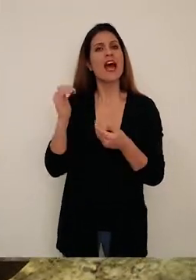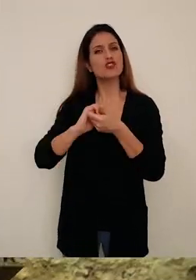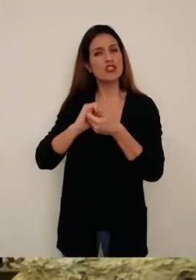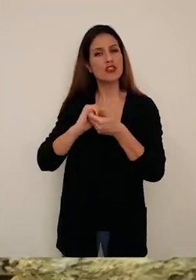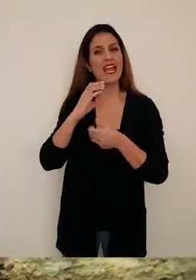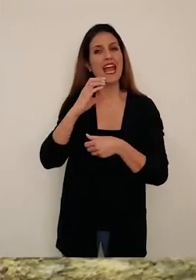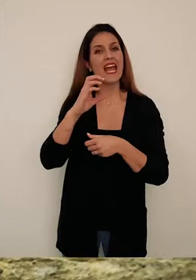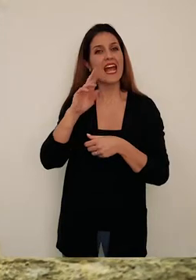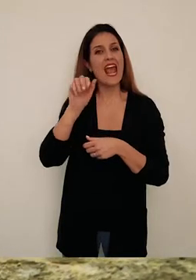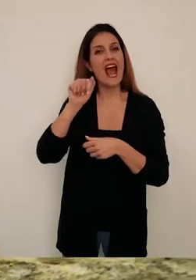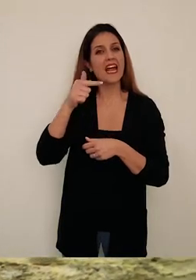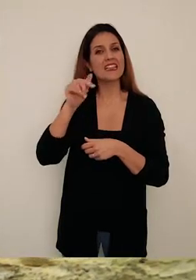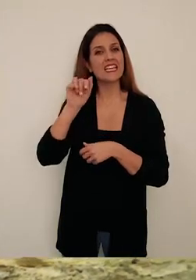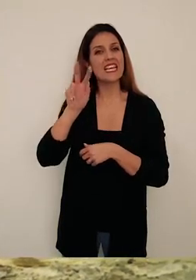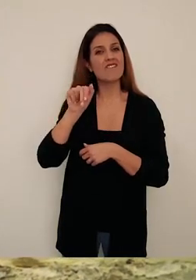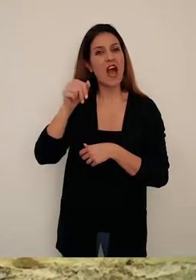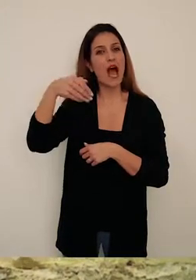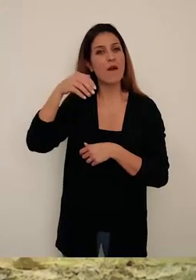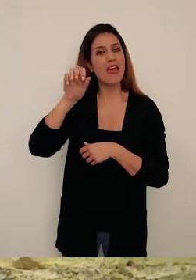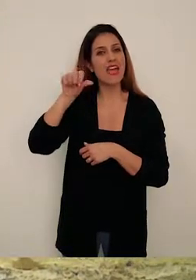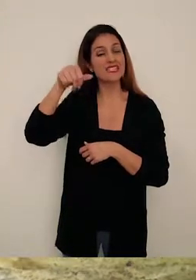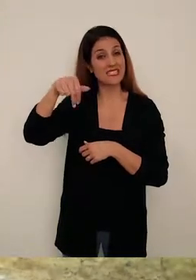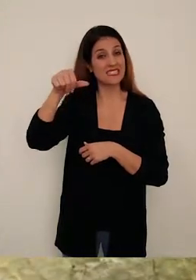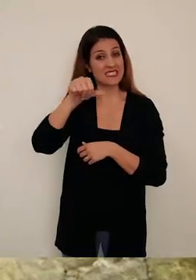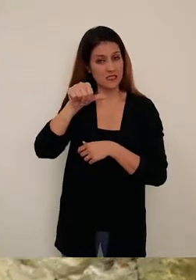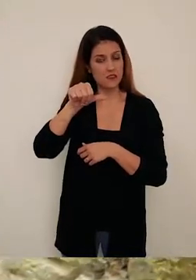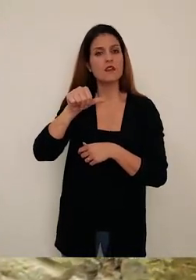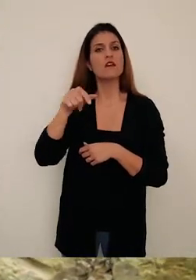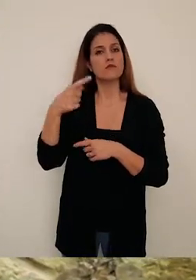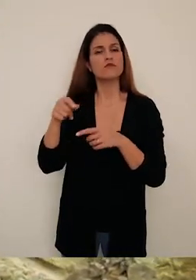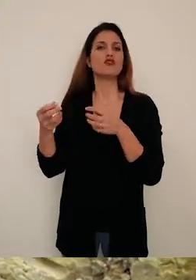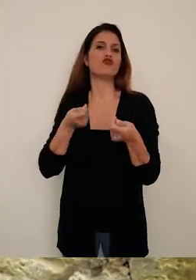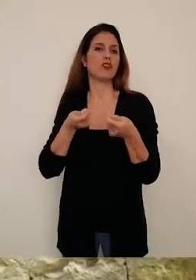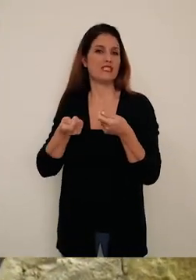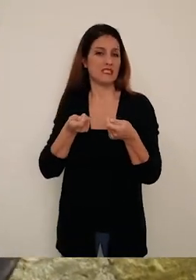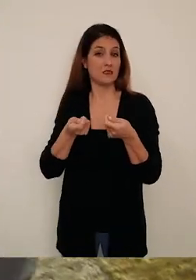Mens. Esso è presente all'interno del Palazzo Pinelli Pignatelli.